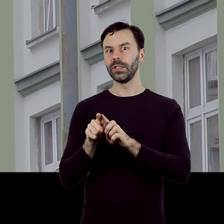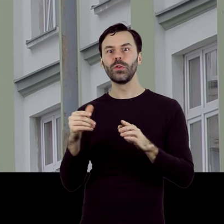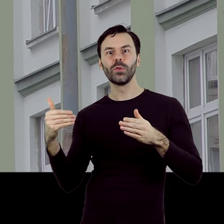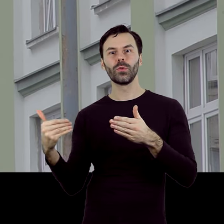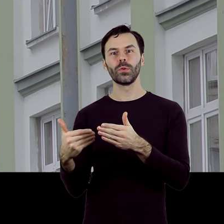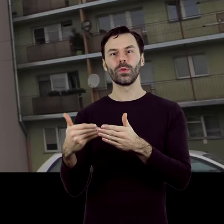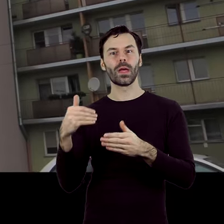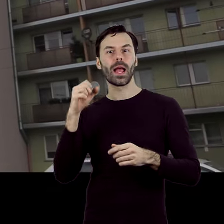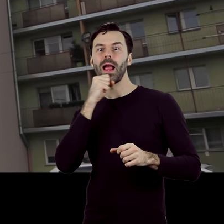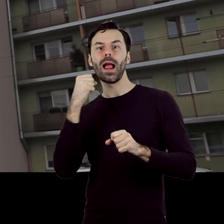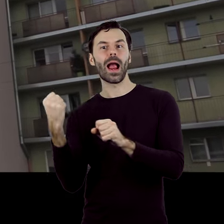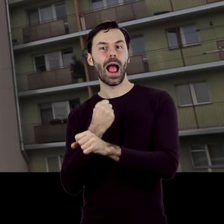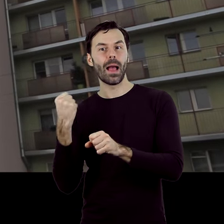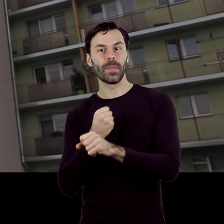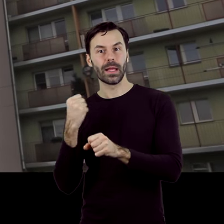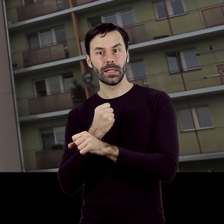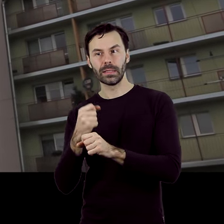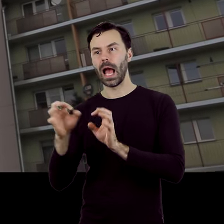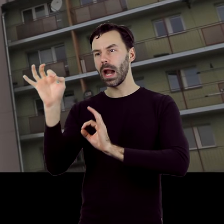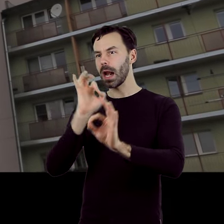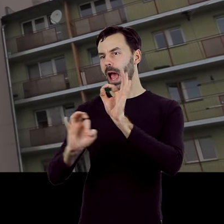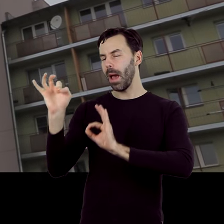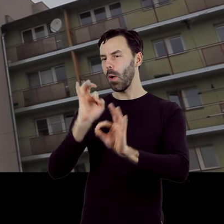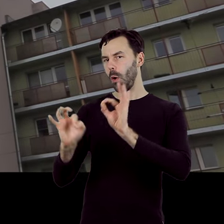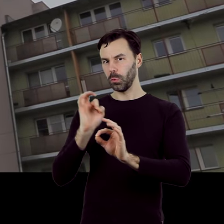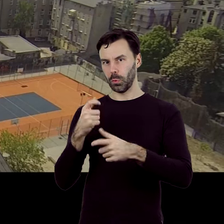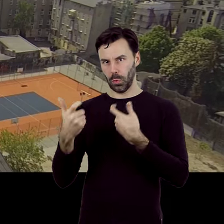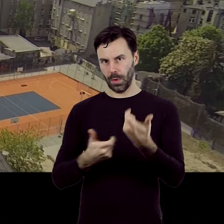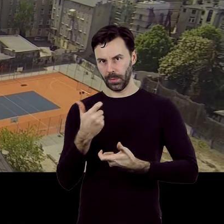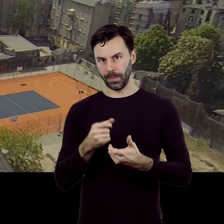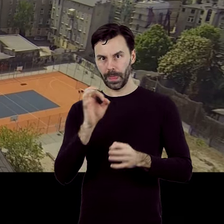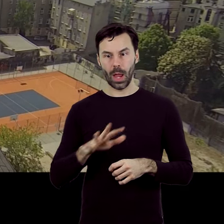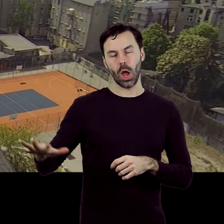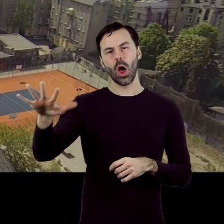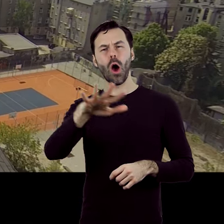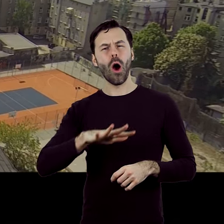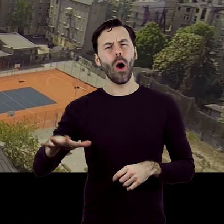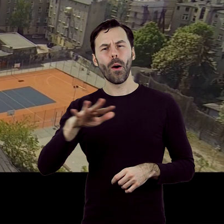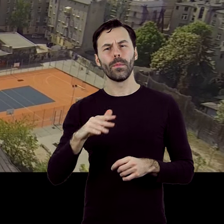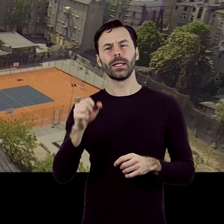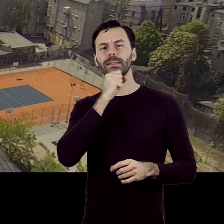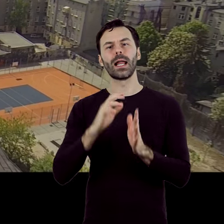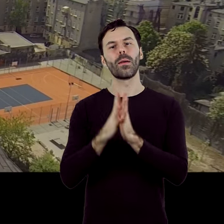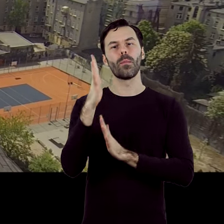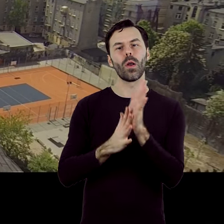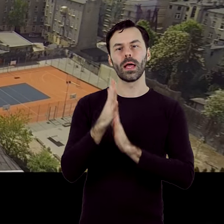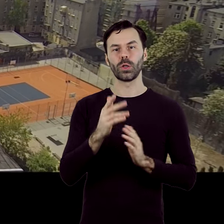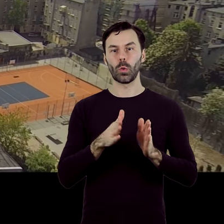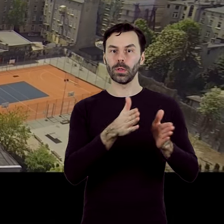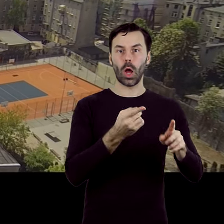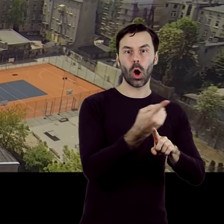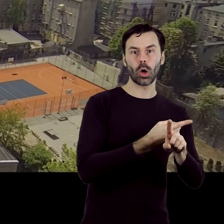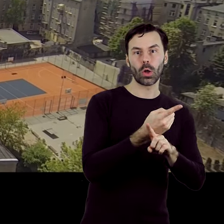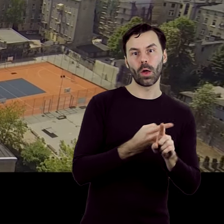kamienice doczekują generalnego remontu. Współcześnie obszar Starego Polesia, rozciągający się pomiędzy ulicami Ogrodową